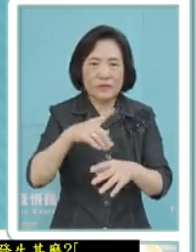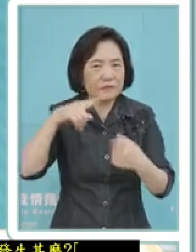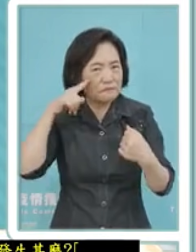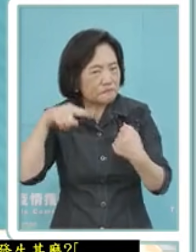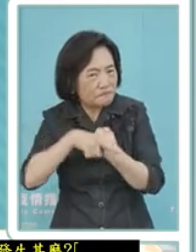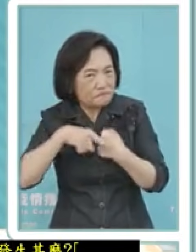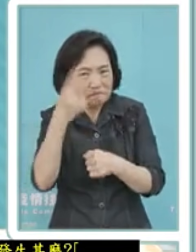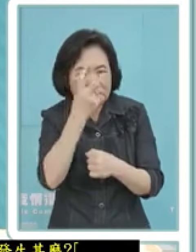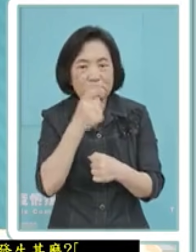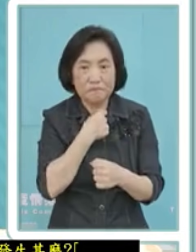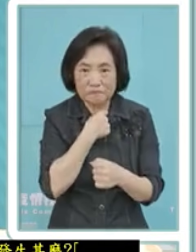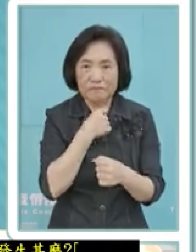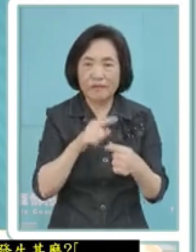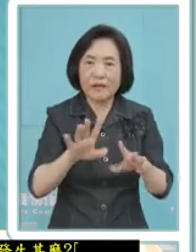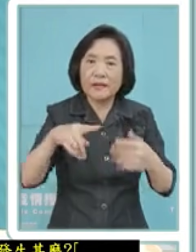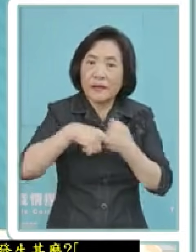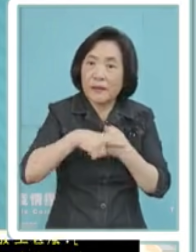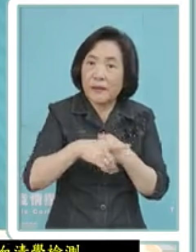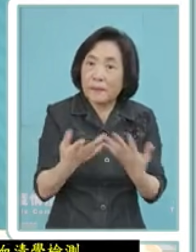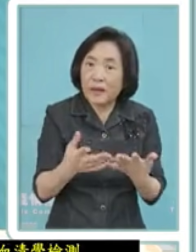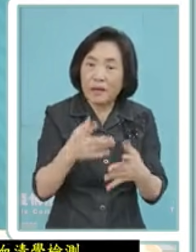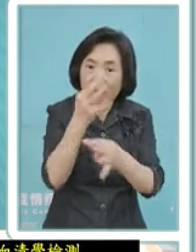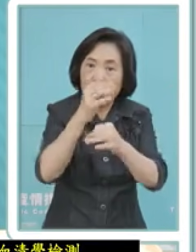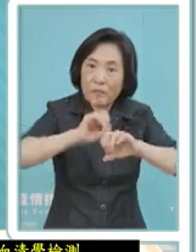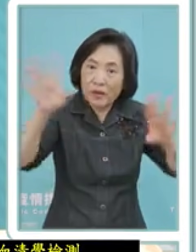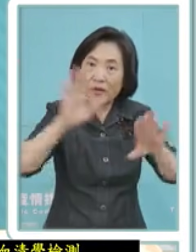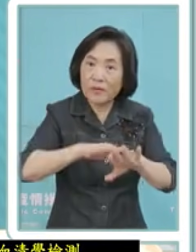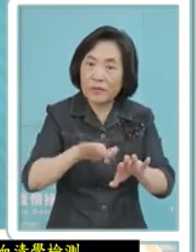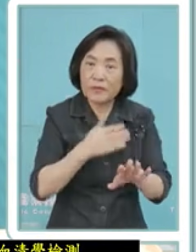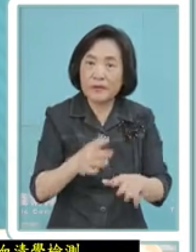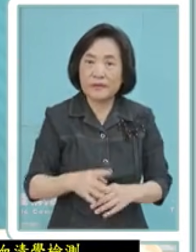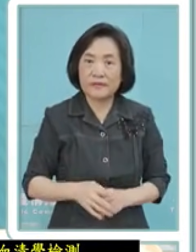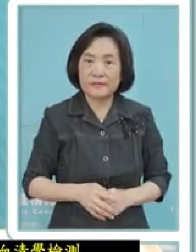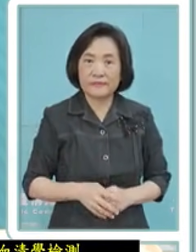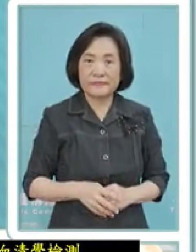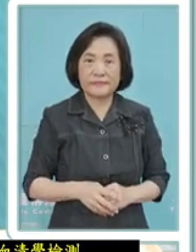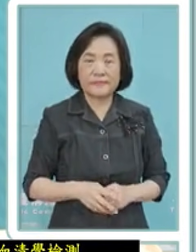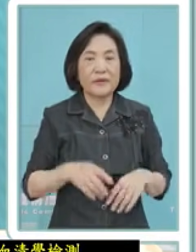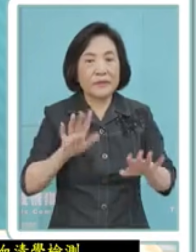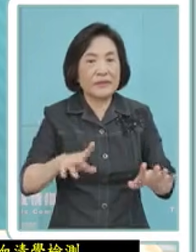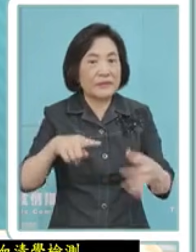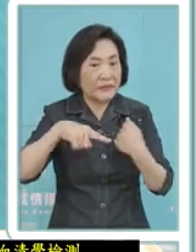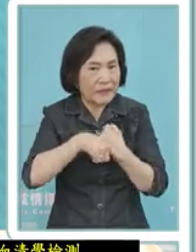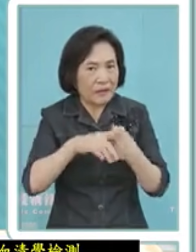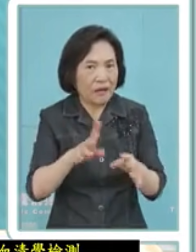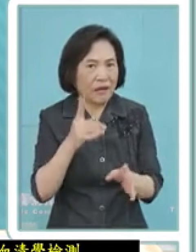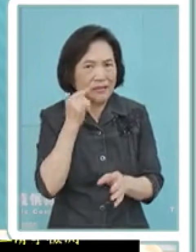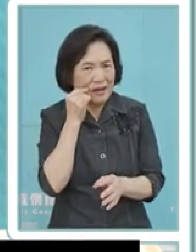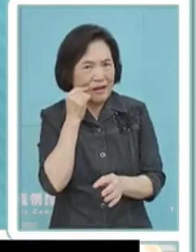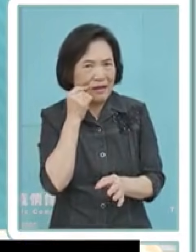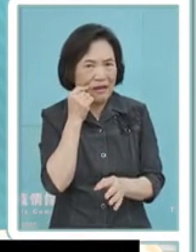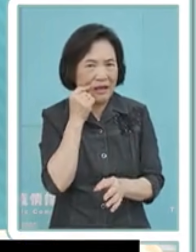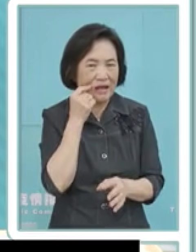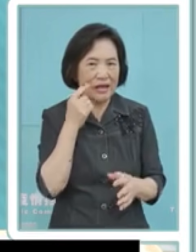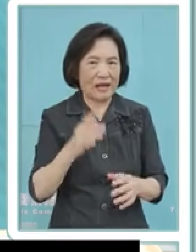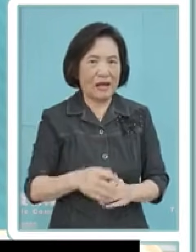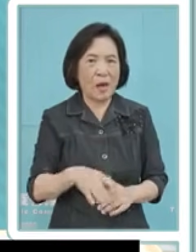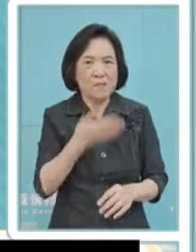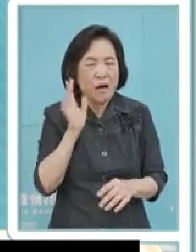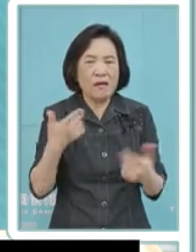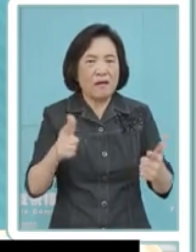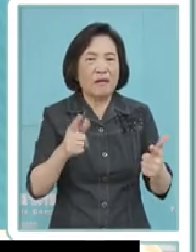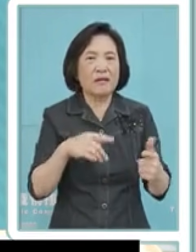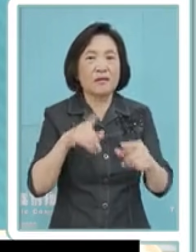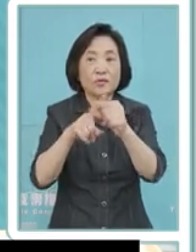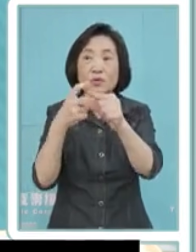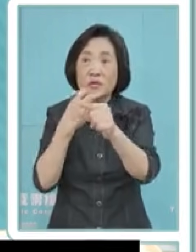血清血检测，请问研究结果何时出炉，进度如何？ 这个研究哈没那么容易，因为它那个是中央已